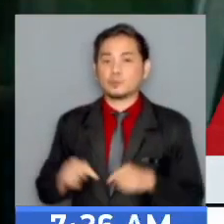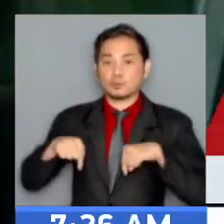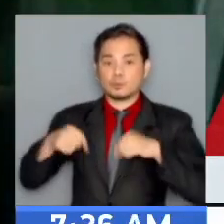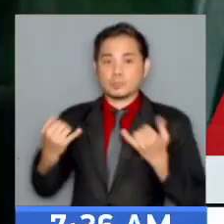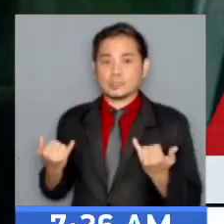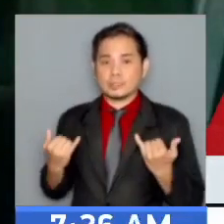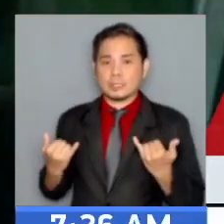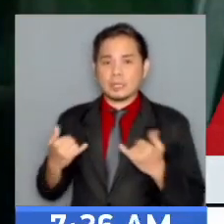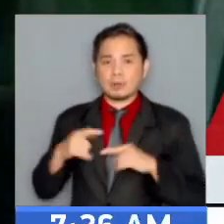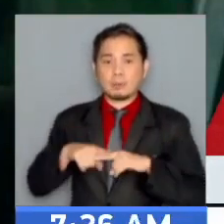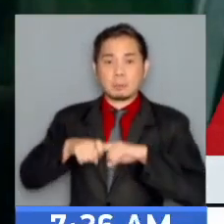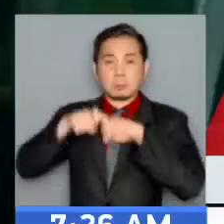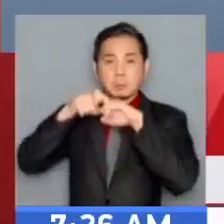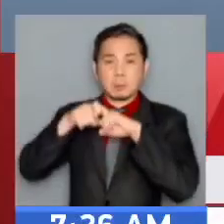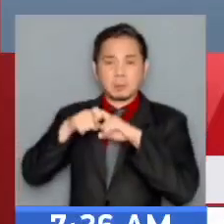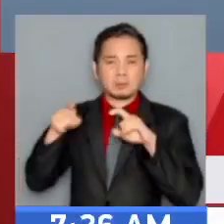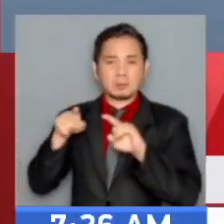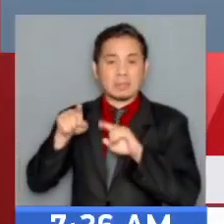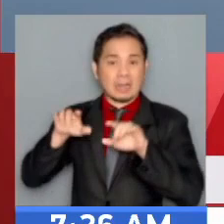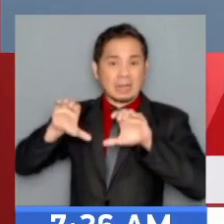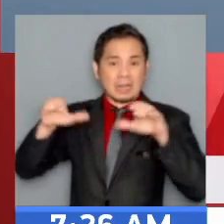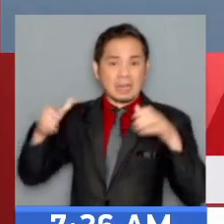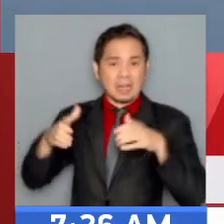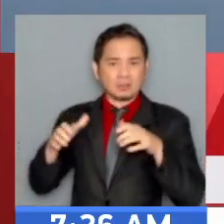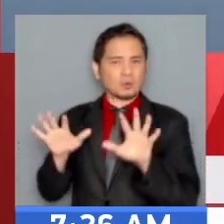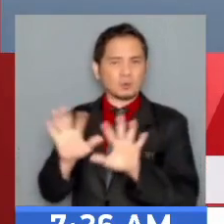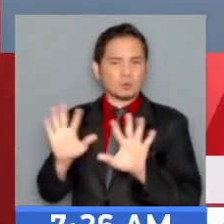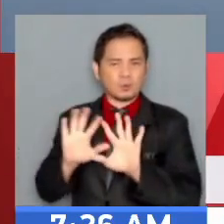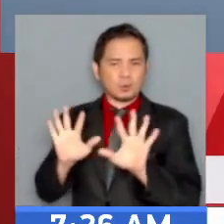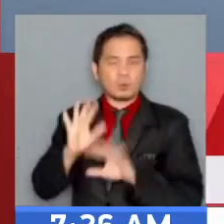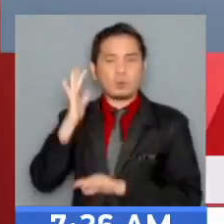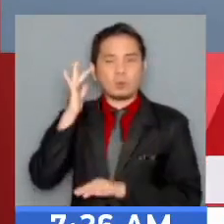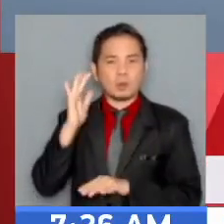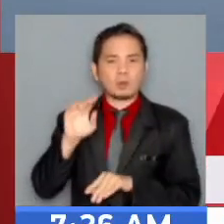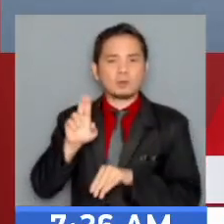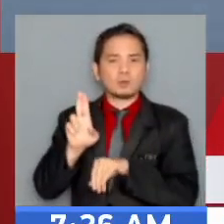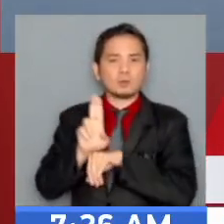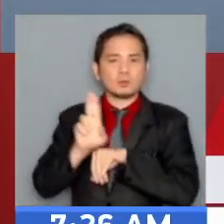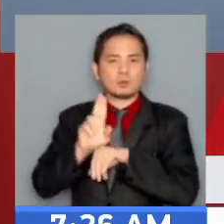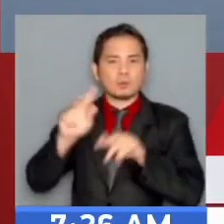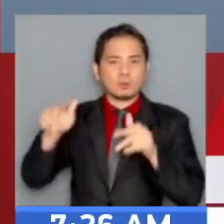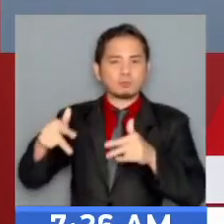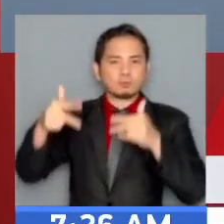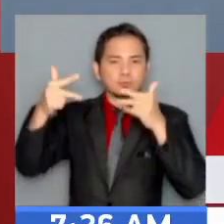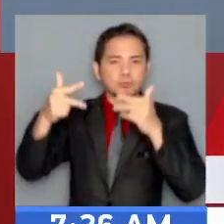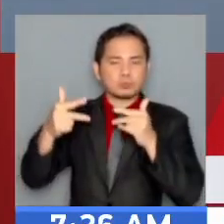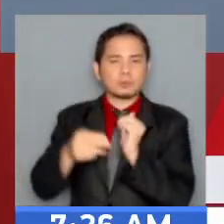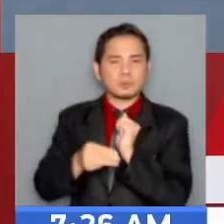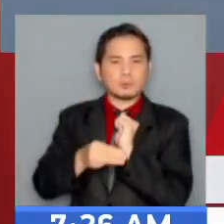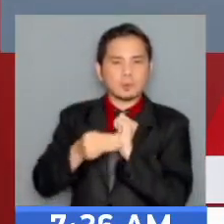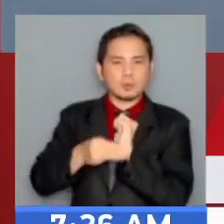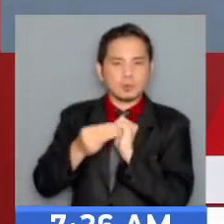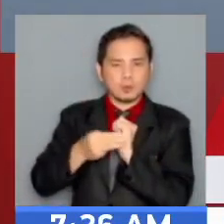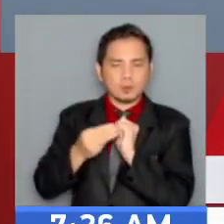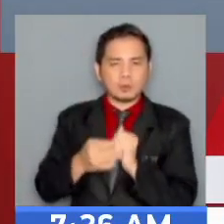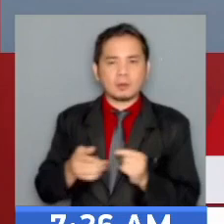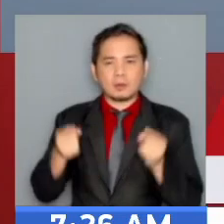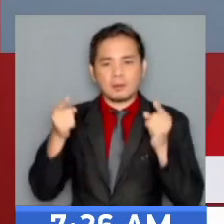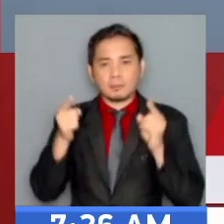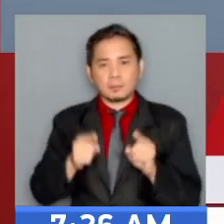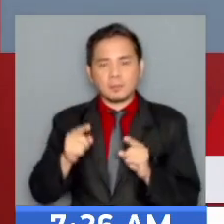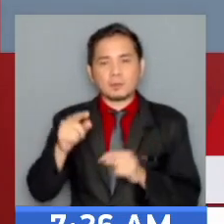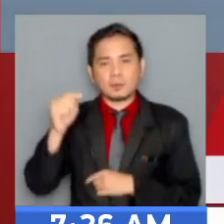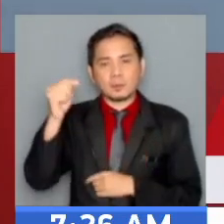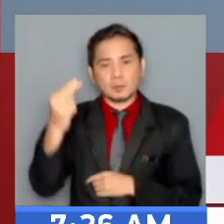ay naka-modular naman po ang mga estudyante po namin tuwing Webes at